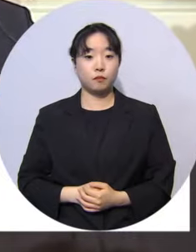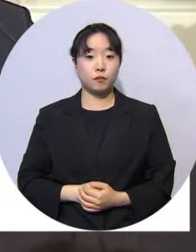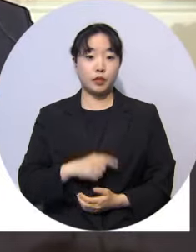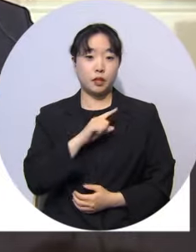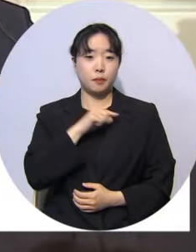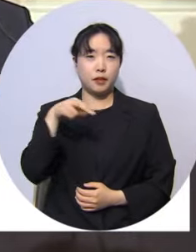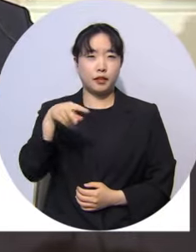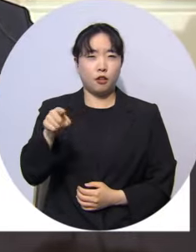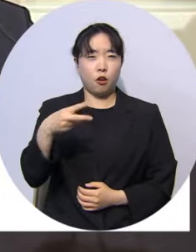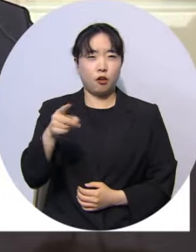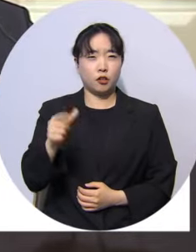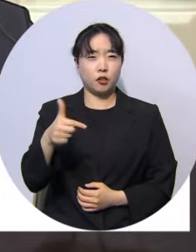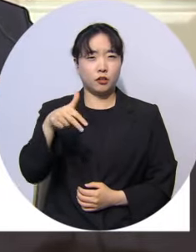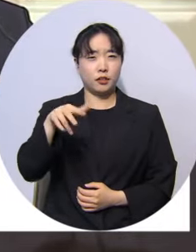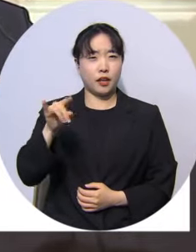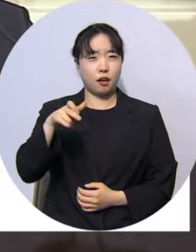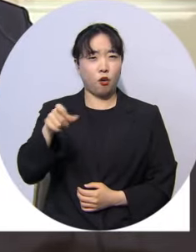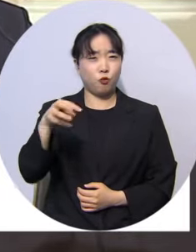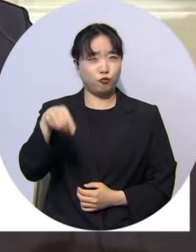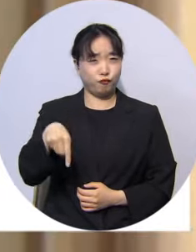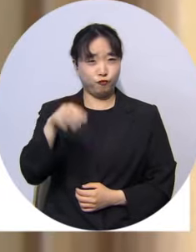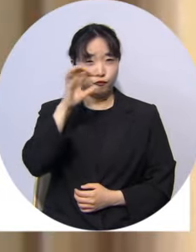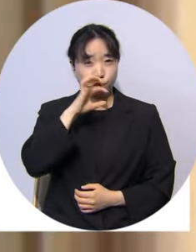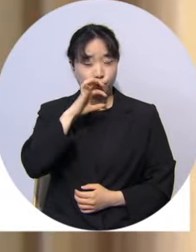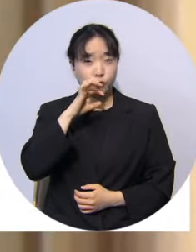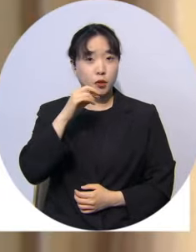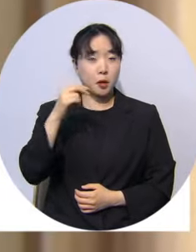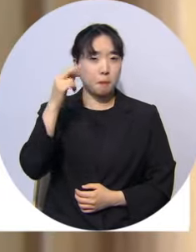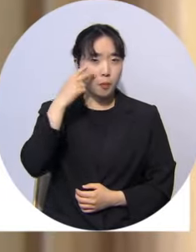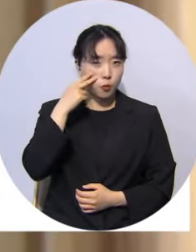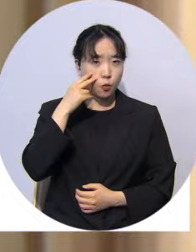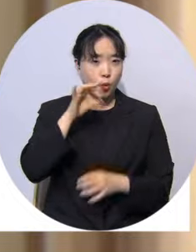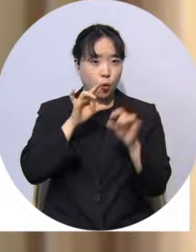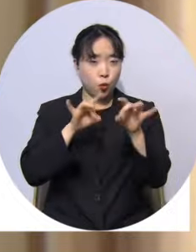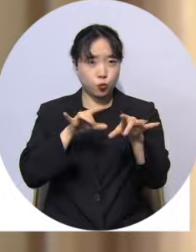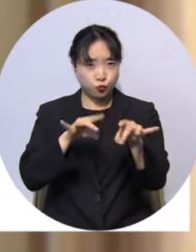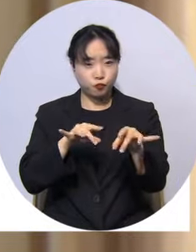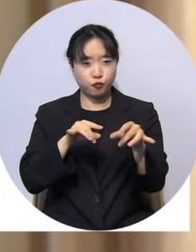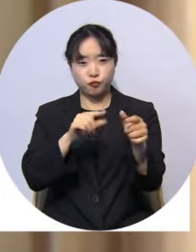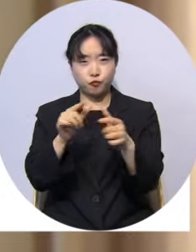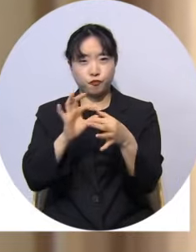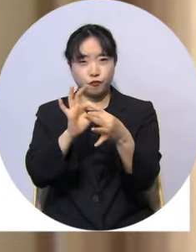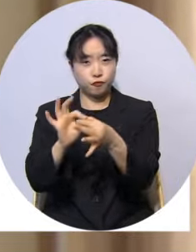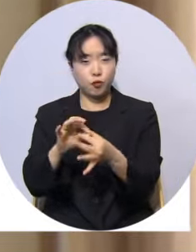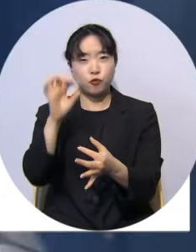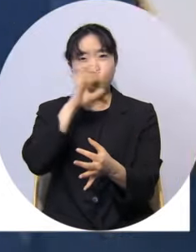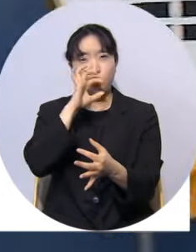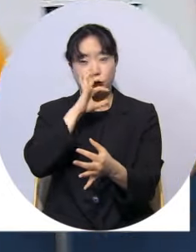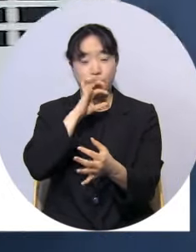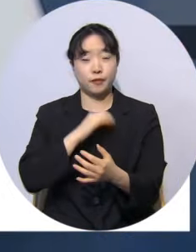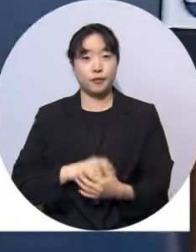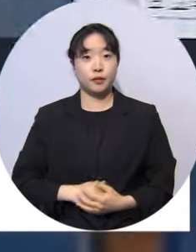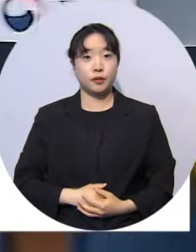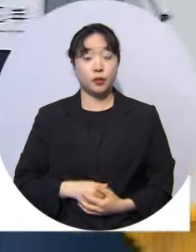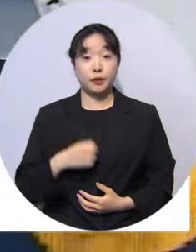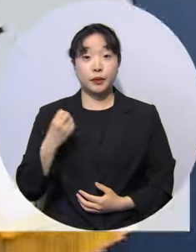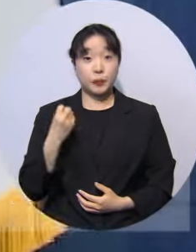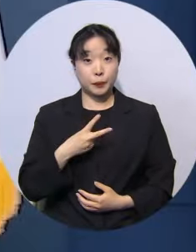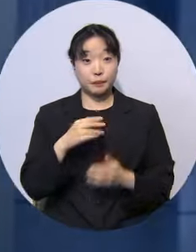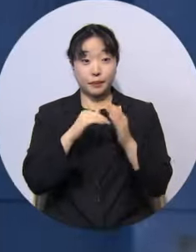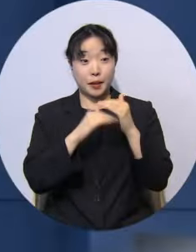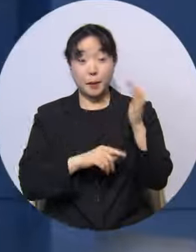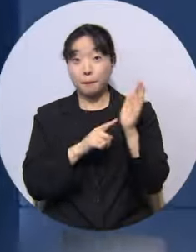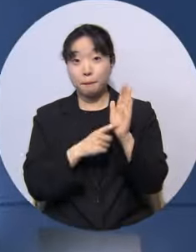훈련은 미국, 일본, 호주의 연합 군사 훈련입니다. 북한의 핵 미사일 개발 불법 자금질을 차단하기 위해 노력한다는